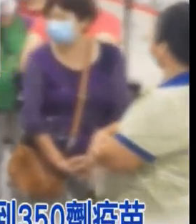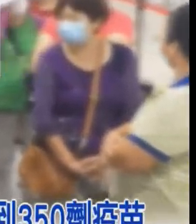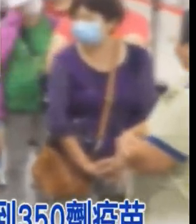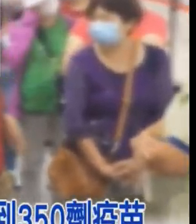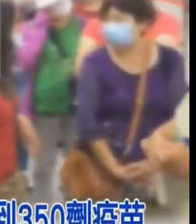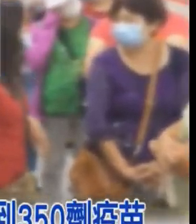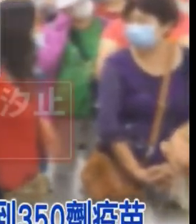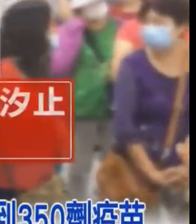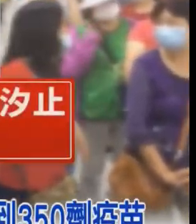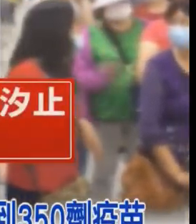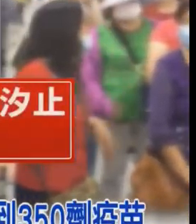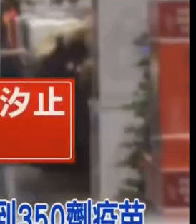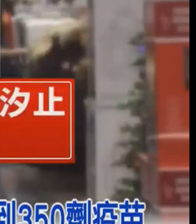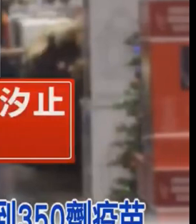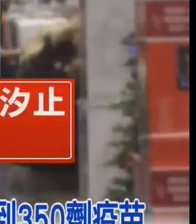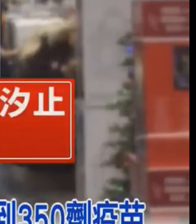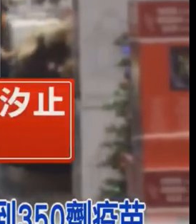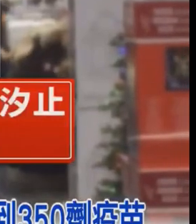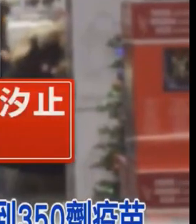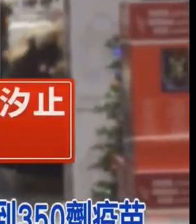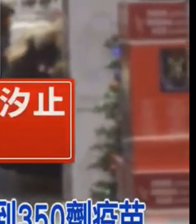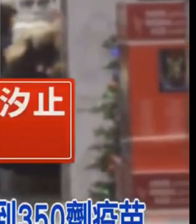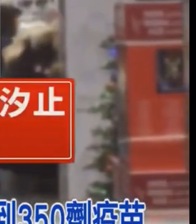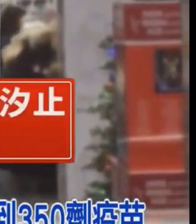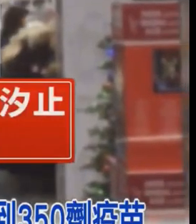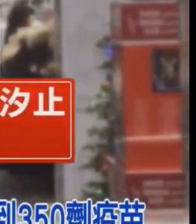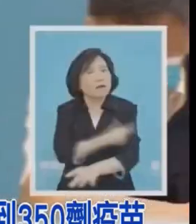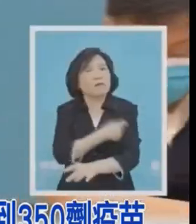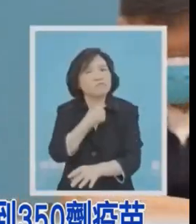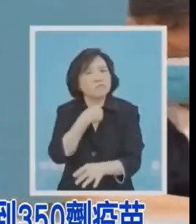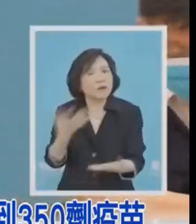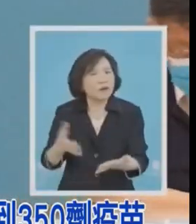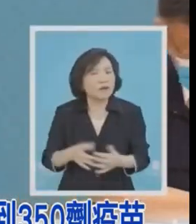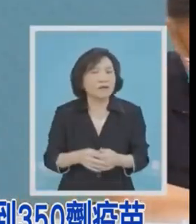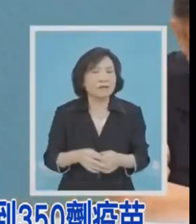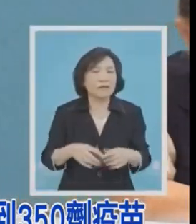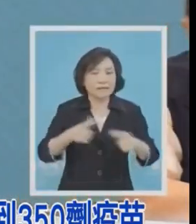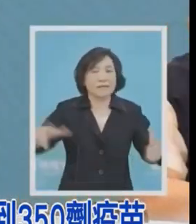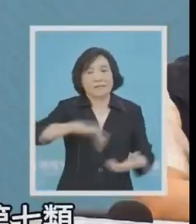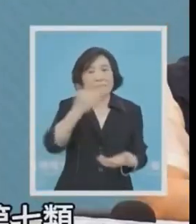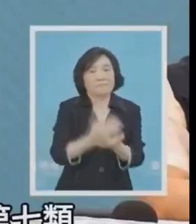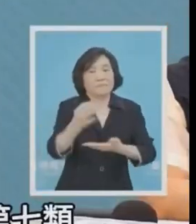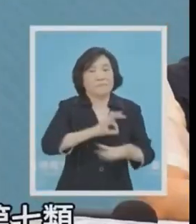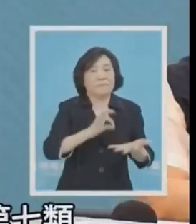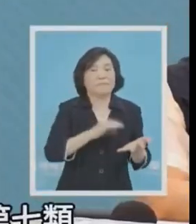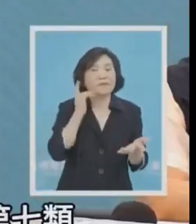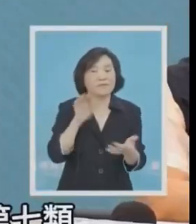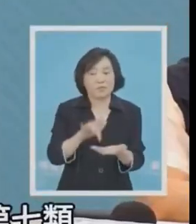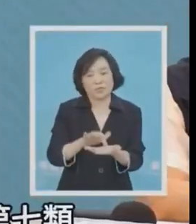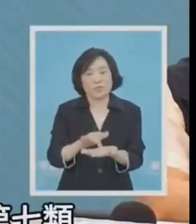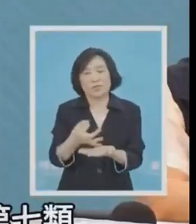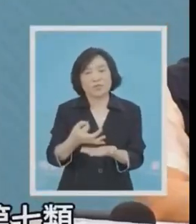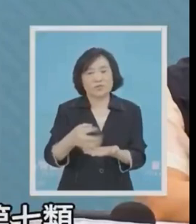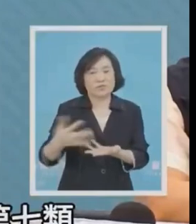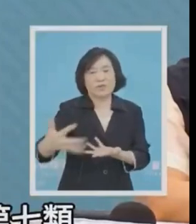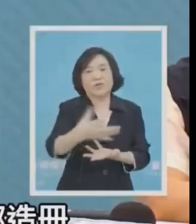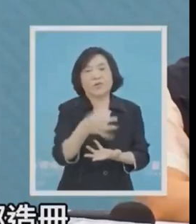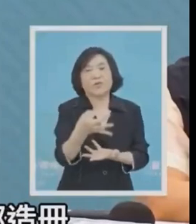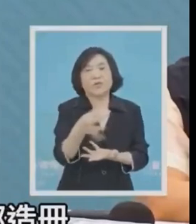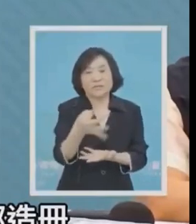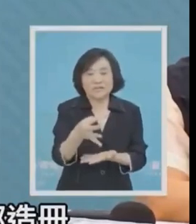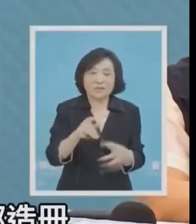350剂疫苗。最后拍板由疫情相对严重的新北优先施打。 大卖场的收银人员属于